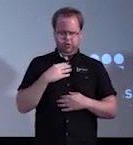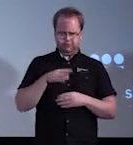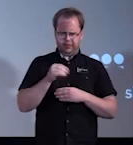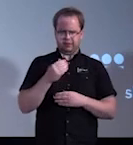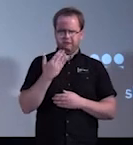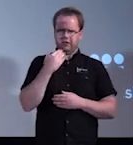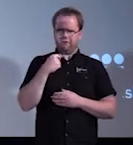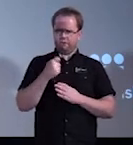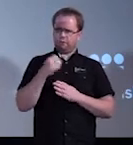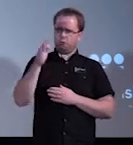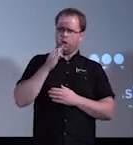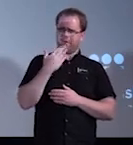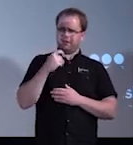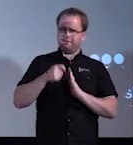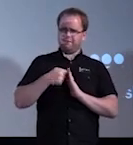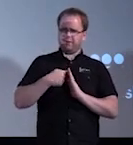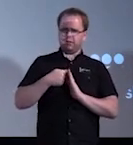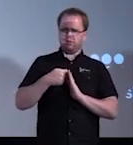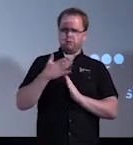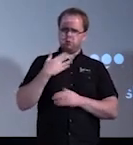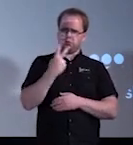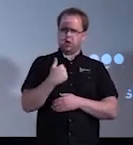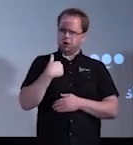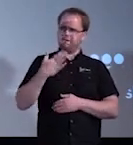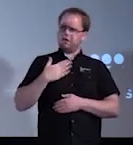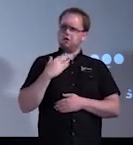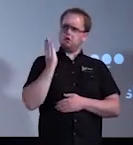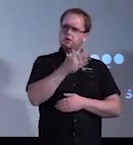se för film? Ja, jag vill allra helst gå och se en svensk film.